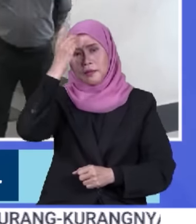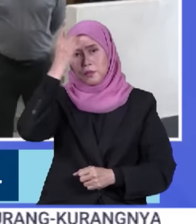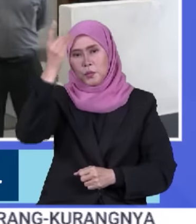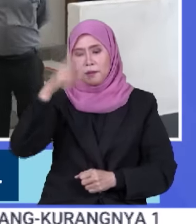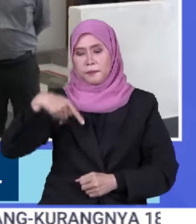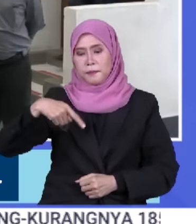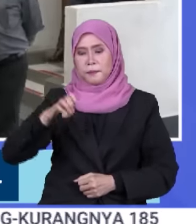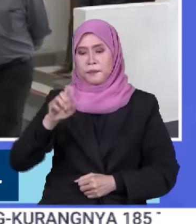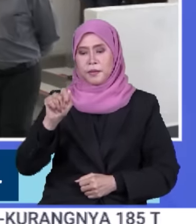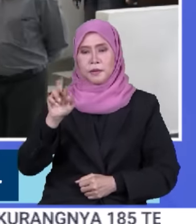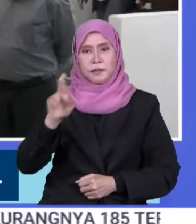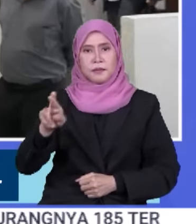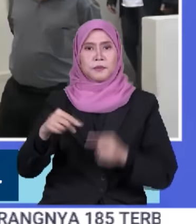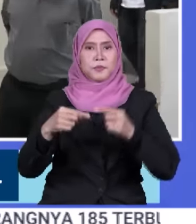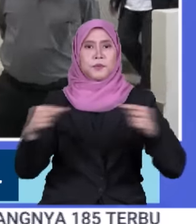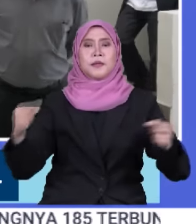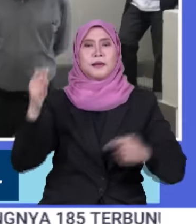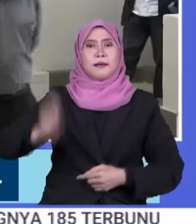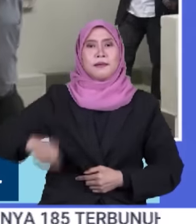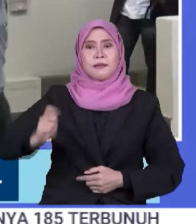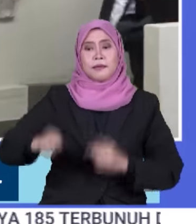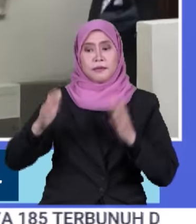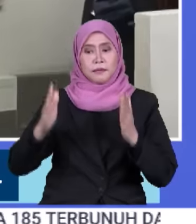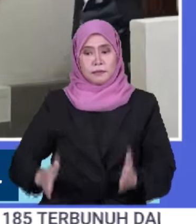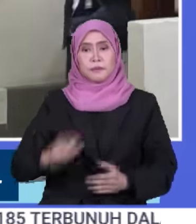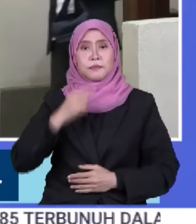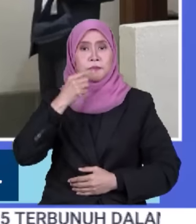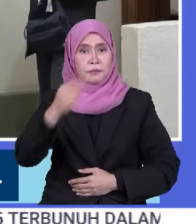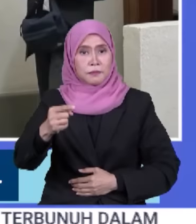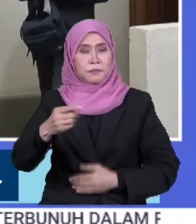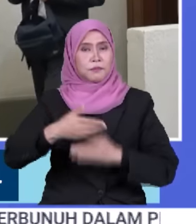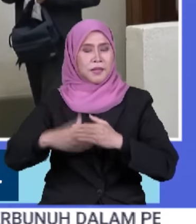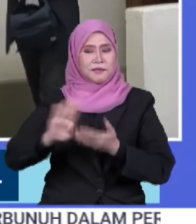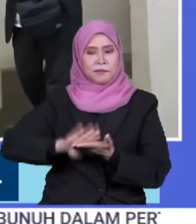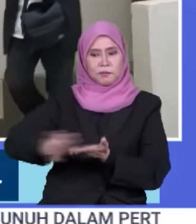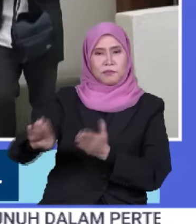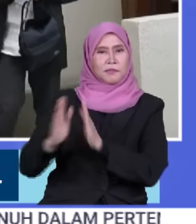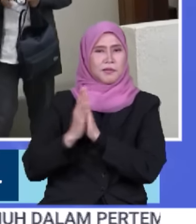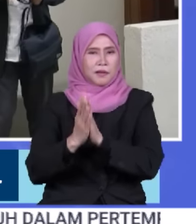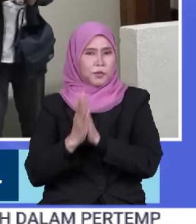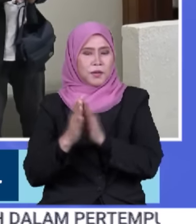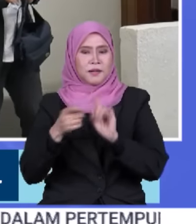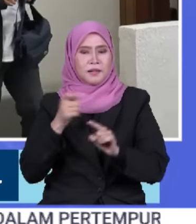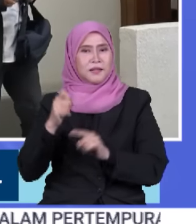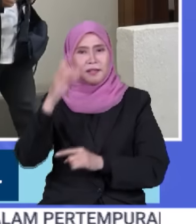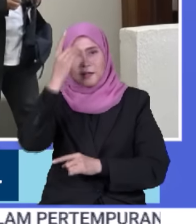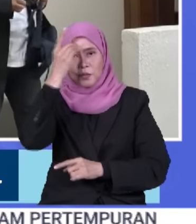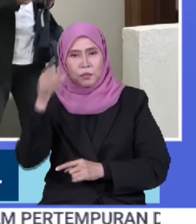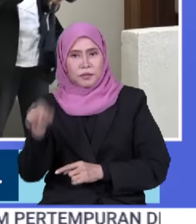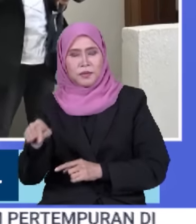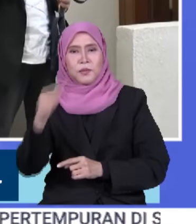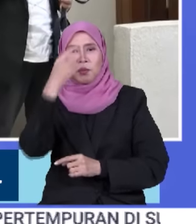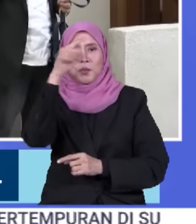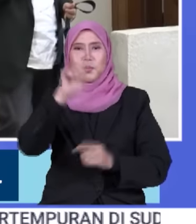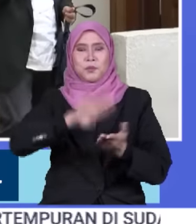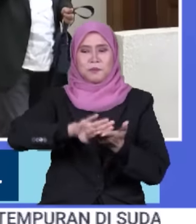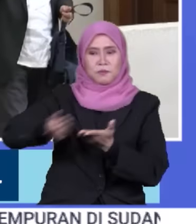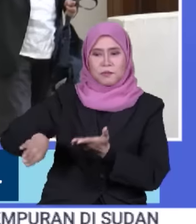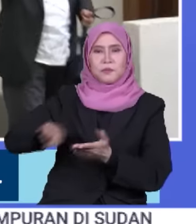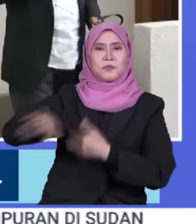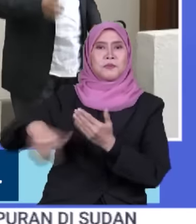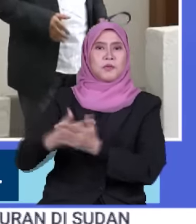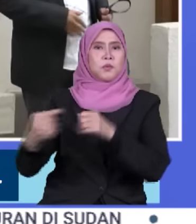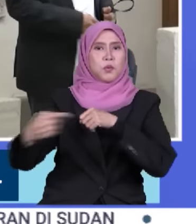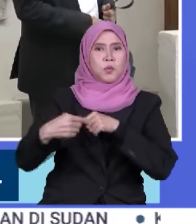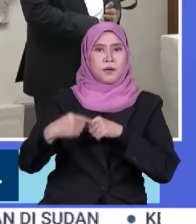Anthony. Keputusan Hakim Datuk Ahmad Bacik itu selepas menolak rayuan Datuk Peter selaku perayu untuk mengetepikan